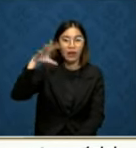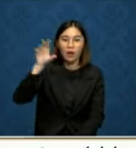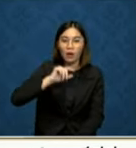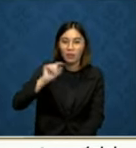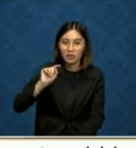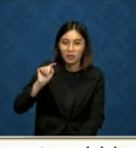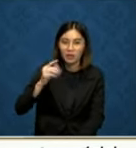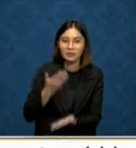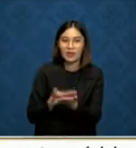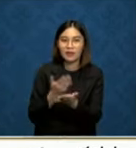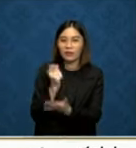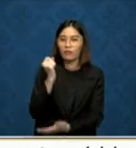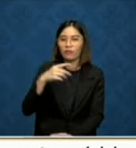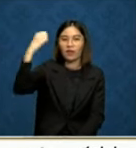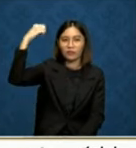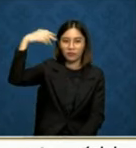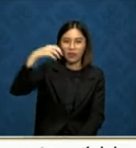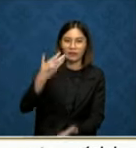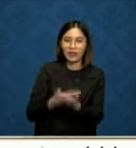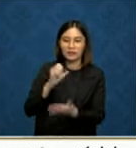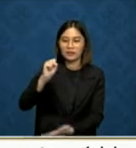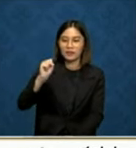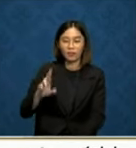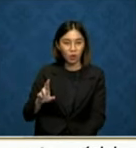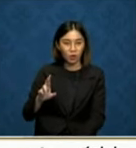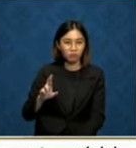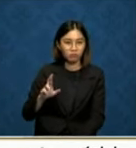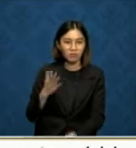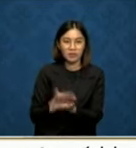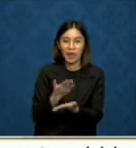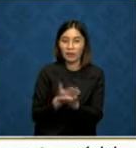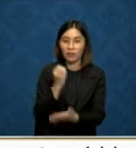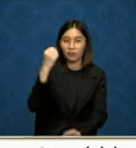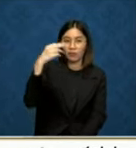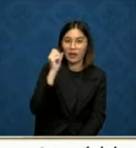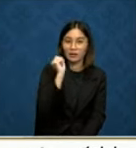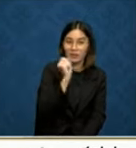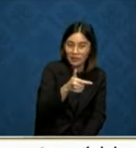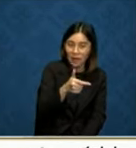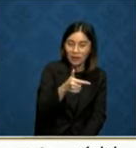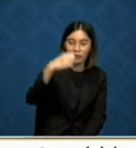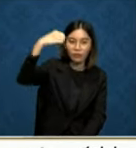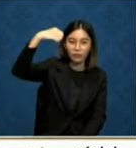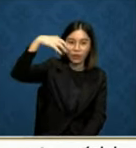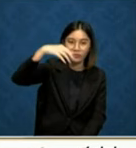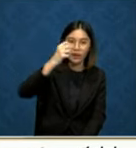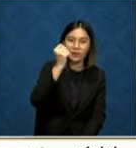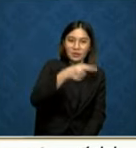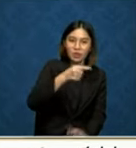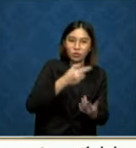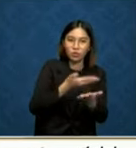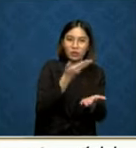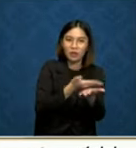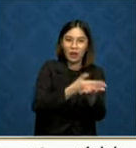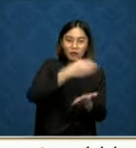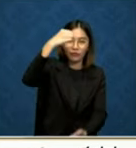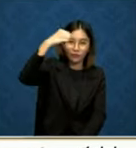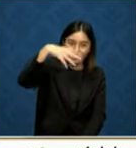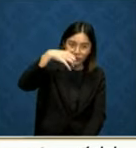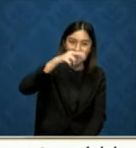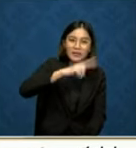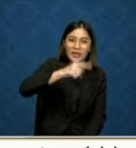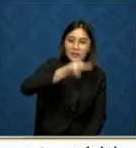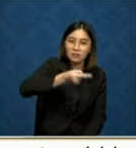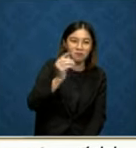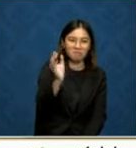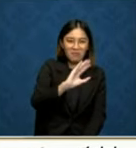ข้าสำรองไฟเราไมได้จ sizz ไฟจ่ายค้าไฟฟ้า จาก ราคาไฟฟ้าที่เราใช